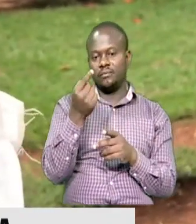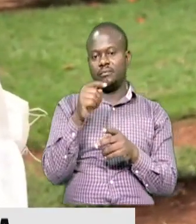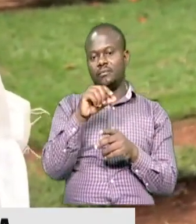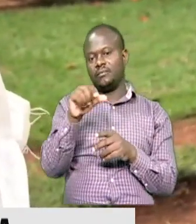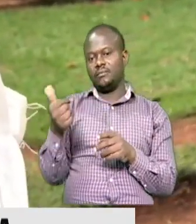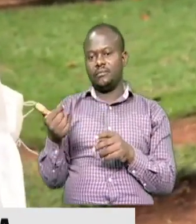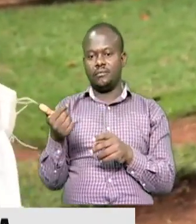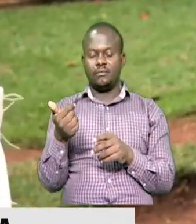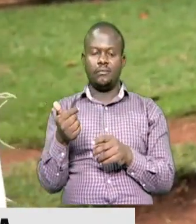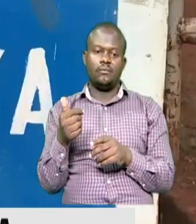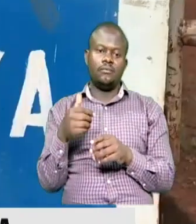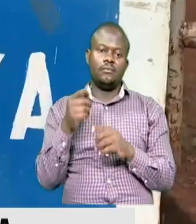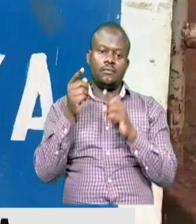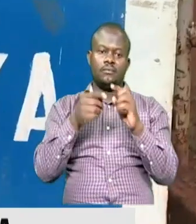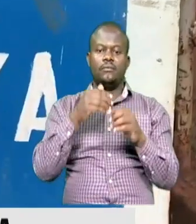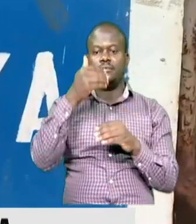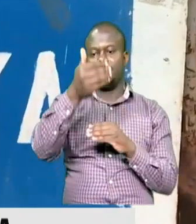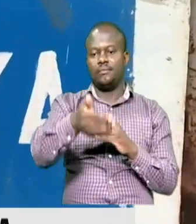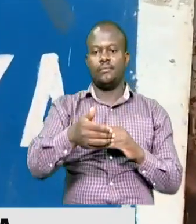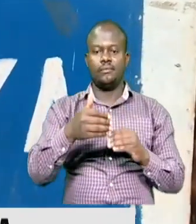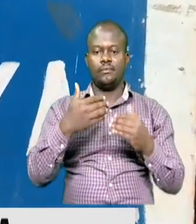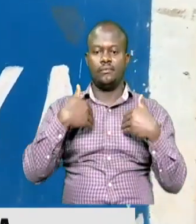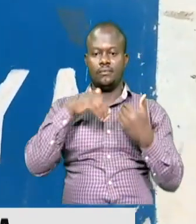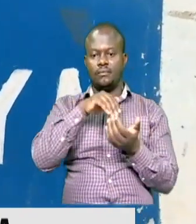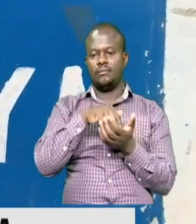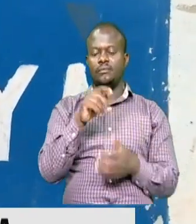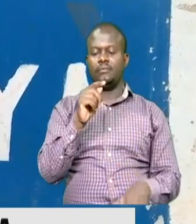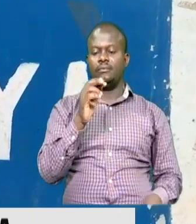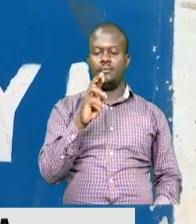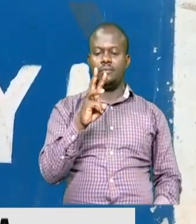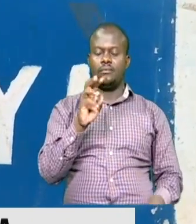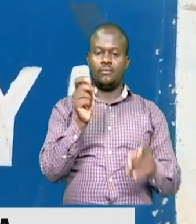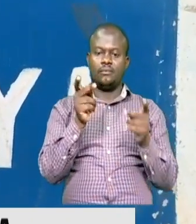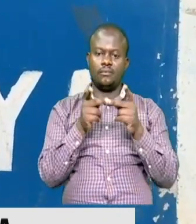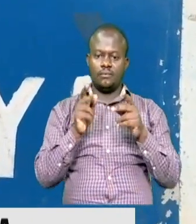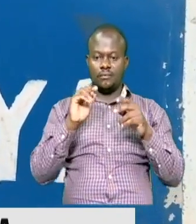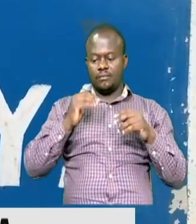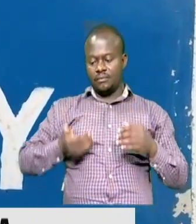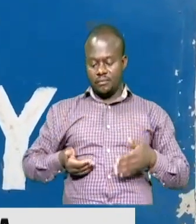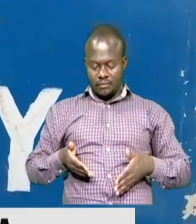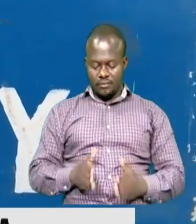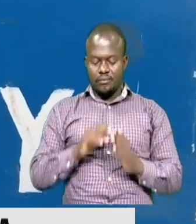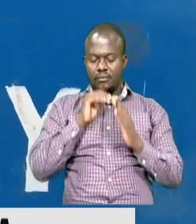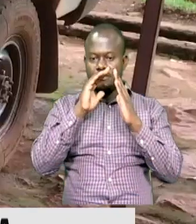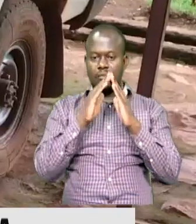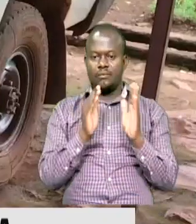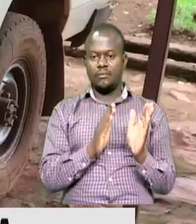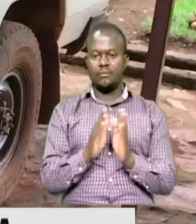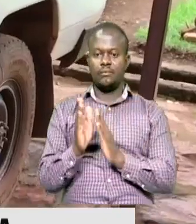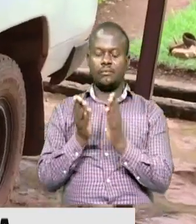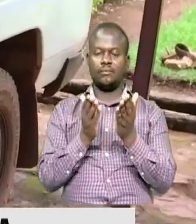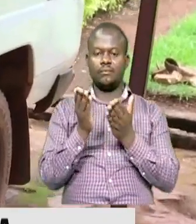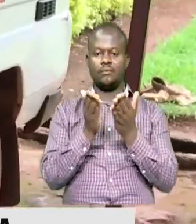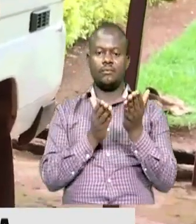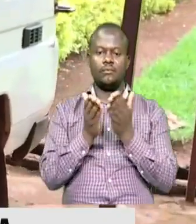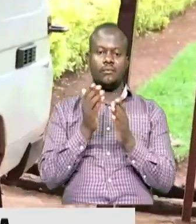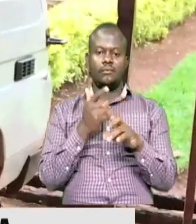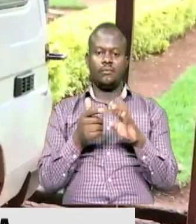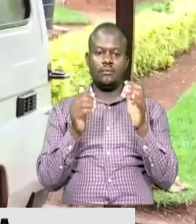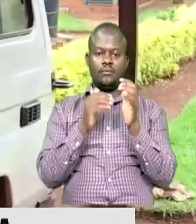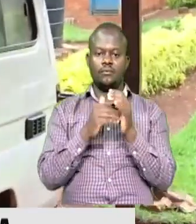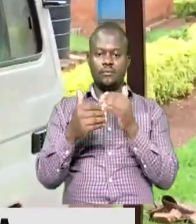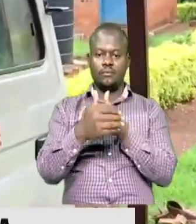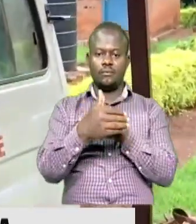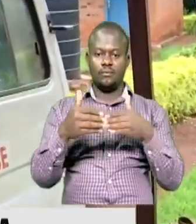bakaba bamujyaho nyuma. Kuri icyo kigo nderabuzima cya Kirwa aho abagore babyarira ntabwo ari inzu yateguriwe izo serivisi, ahubwo ni